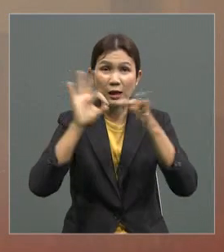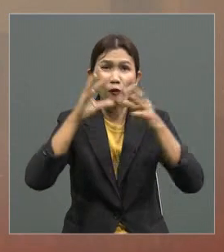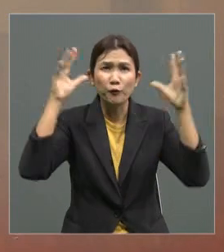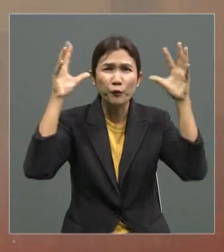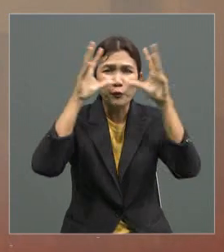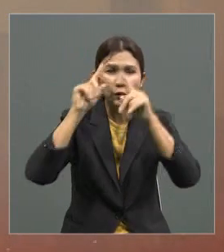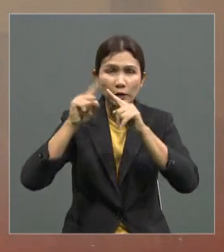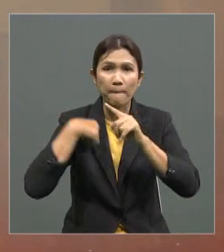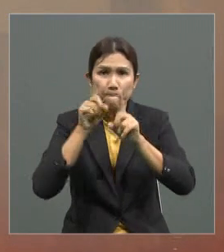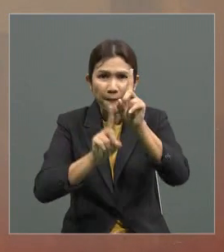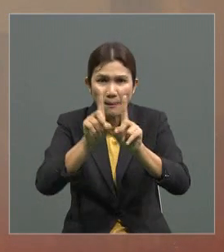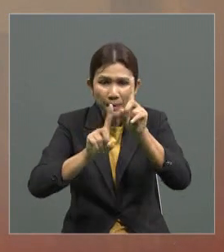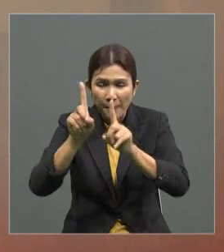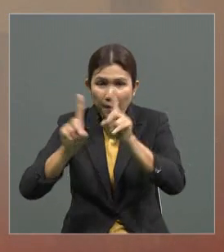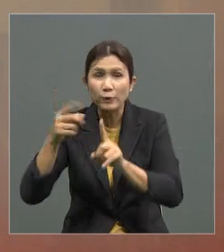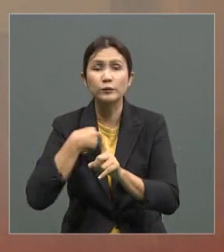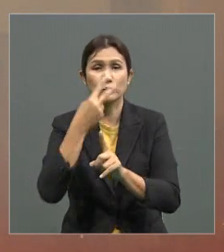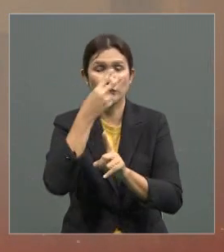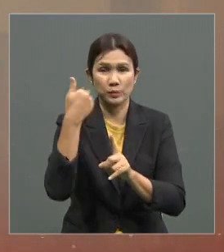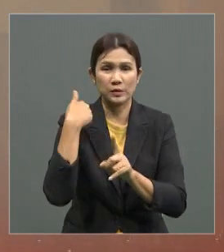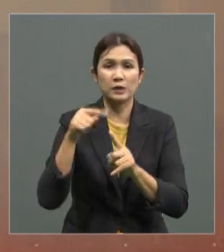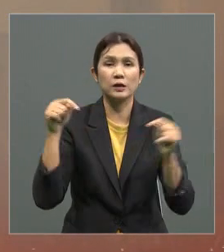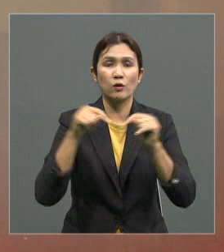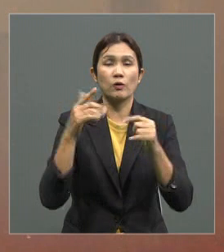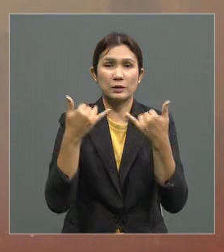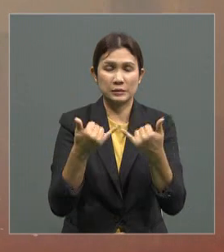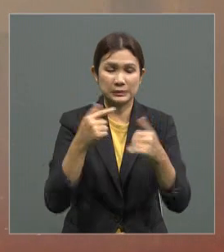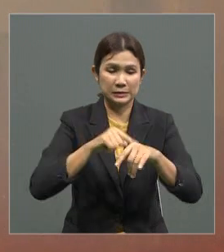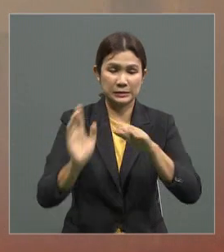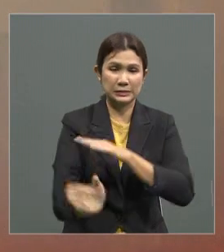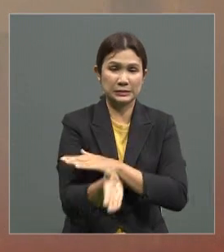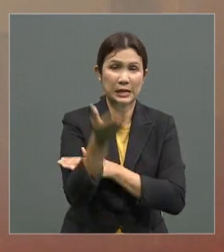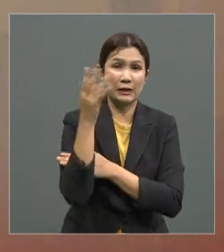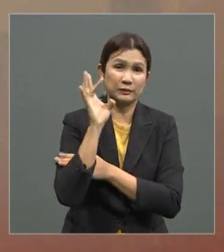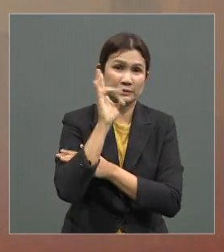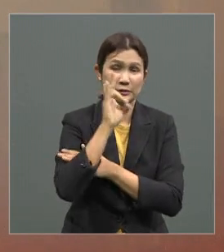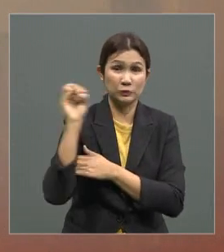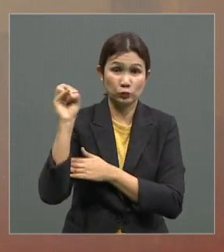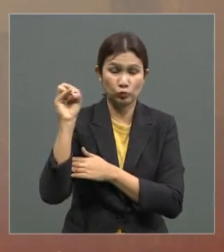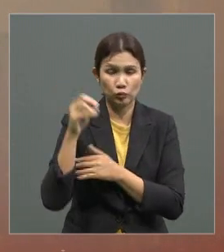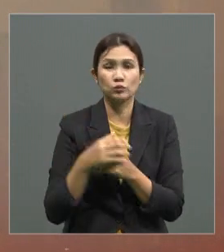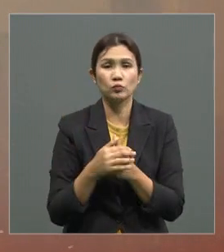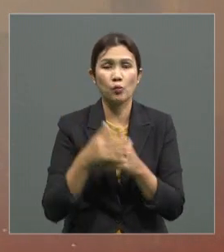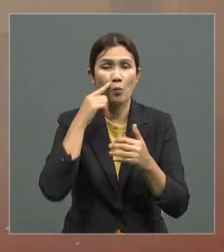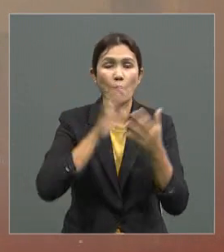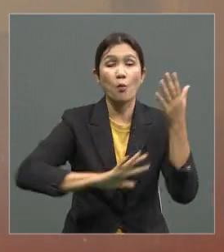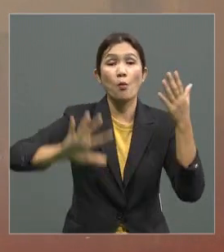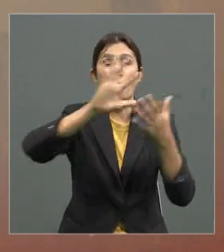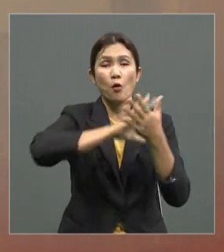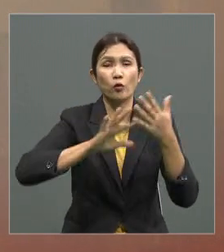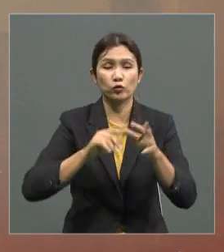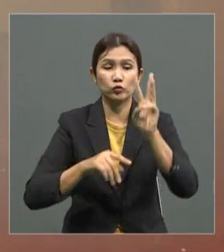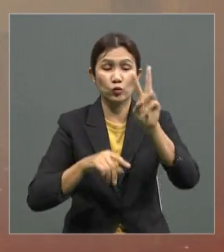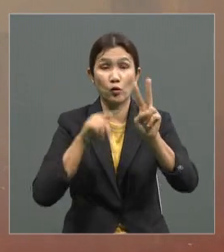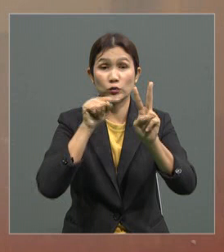รายงานติดตามคุณภาพอากาศโดย Airfort ไทยในช่วงเวลา 7:00 น.นะคะภาพรวมค่ะปริมาณฝุ่น PM 2.5